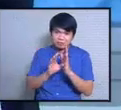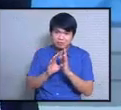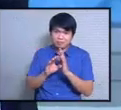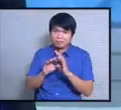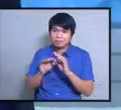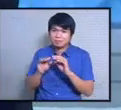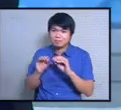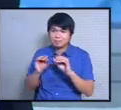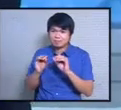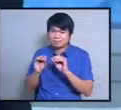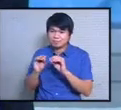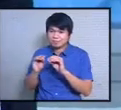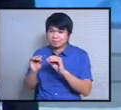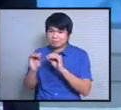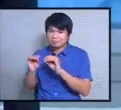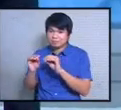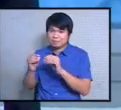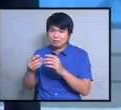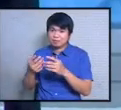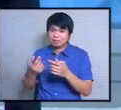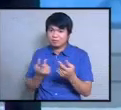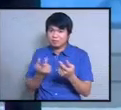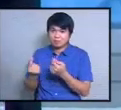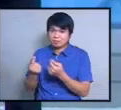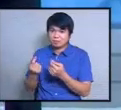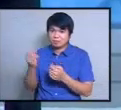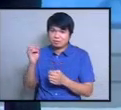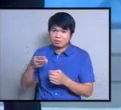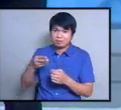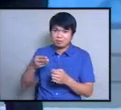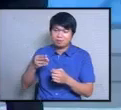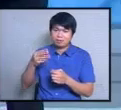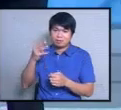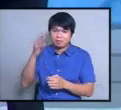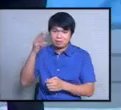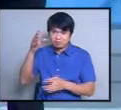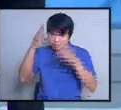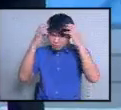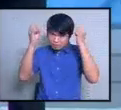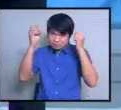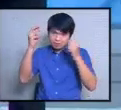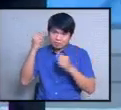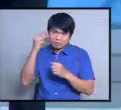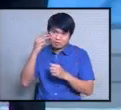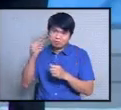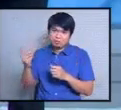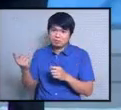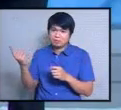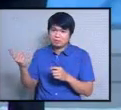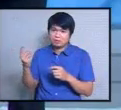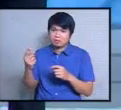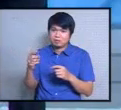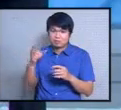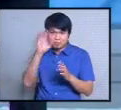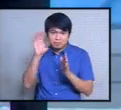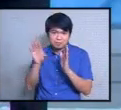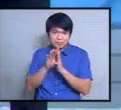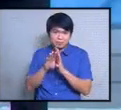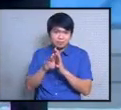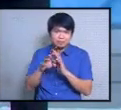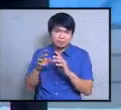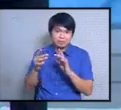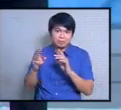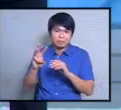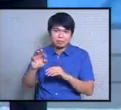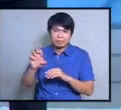gustong ipatupad ni Pangulong Marcos na pagbabago sa konstitusyon. Ang litrato pong ito, gaya ng maraming papakita natin, ay galing po sa website ng historiador